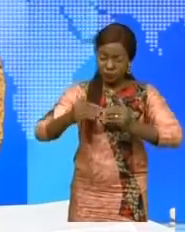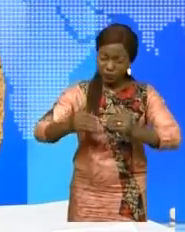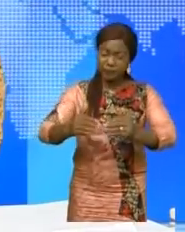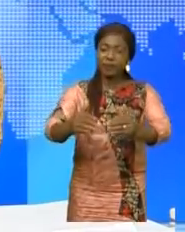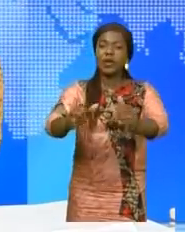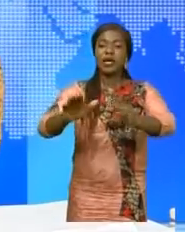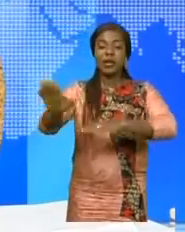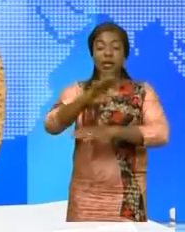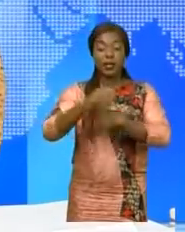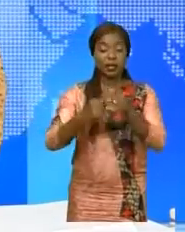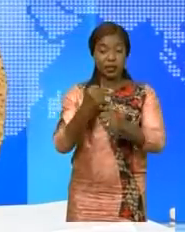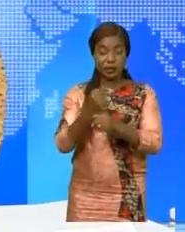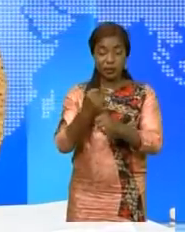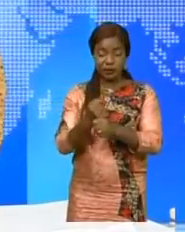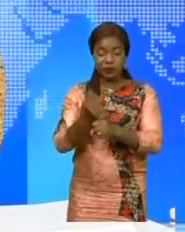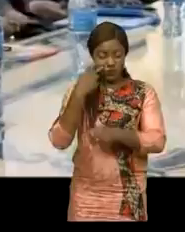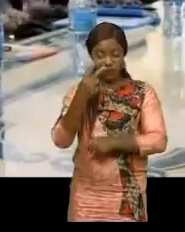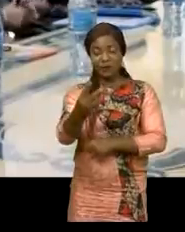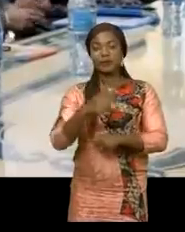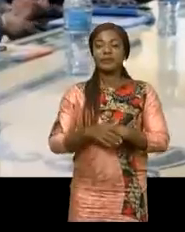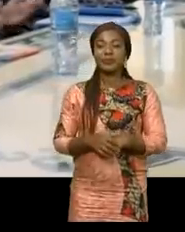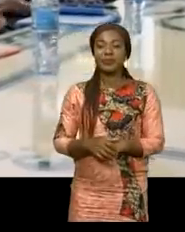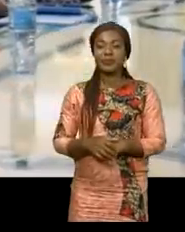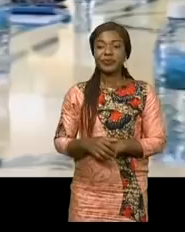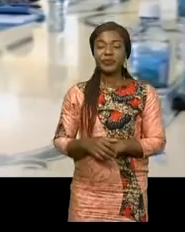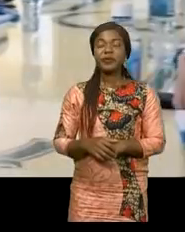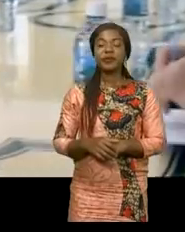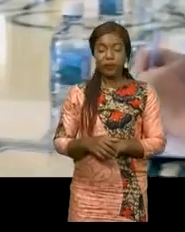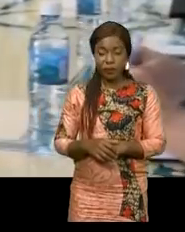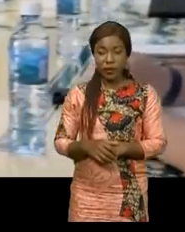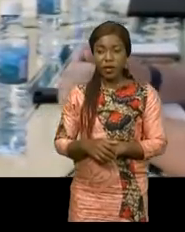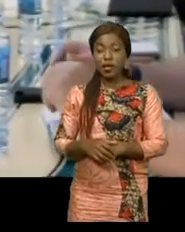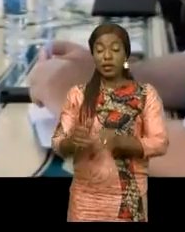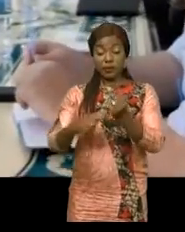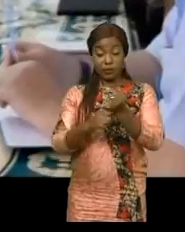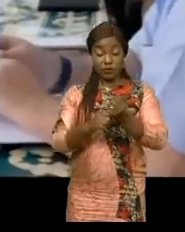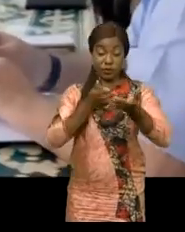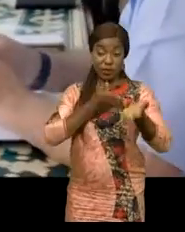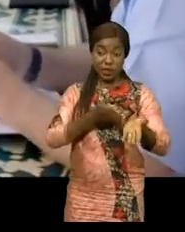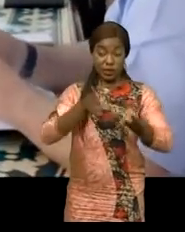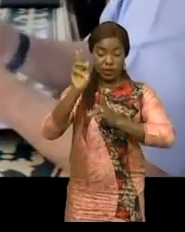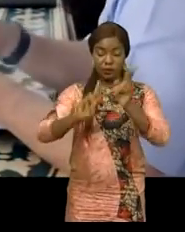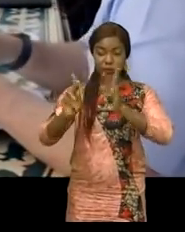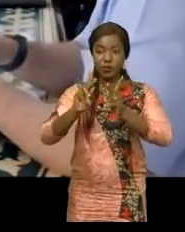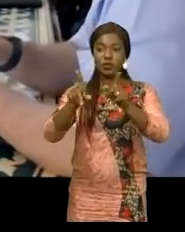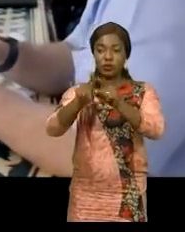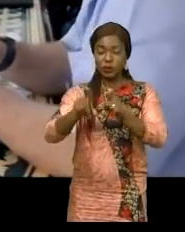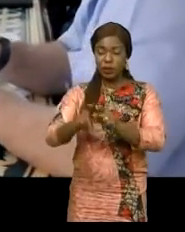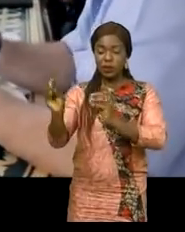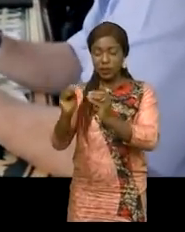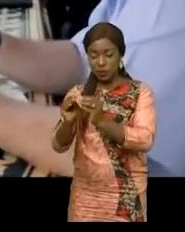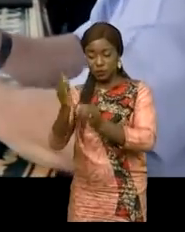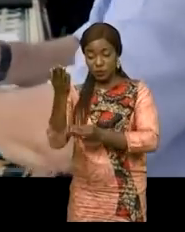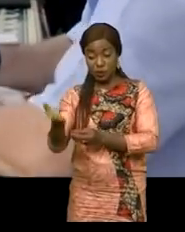en cette période d d'élite à 10 sièges lits humanitaires et se sont invités à poursuivre leur activité sans relâche sur